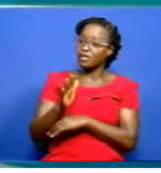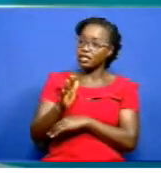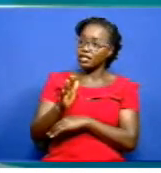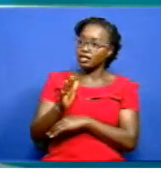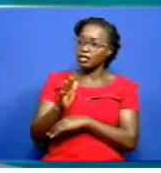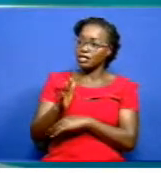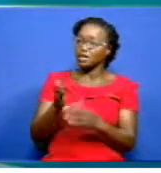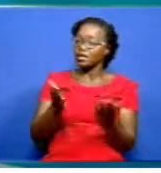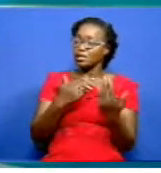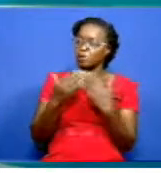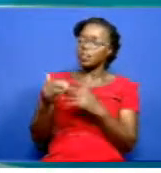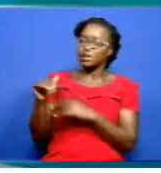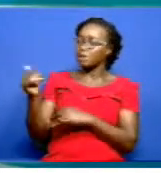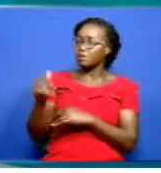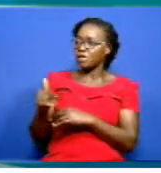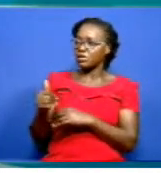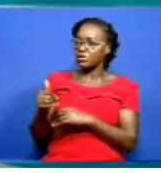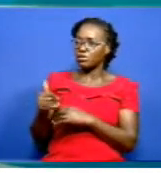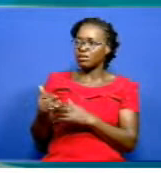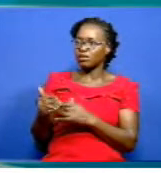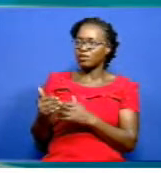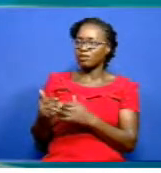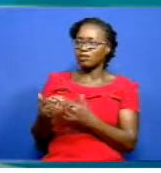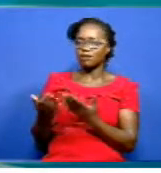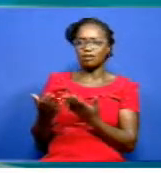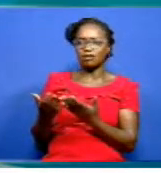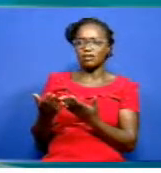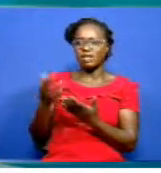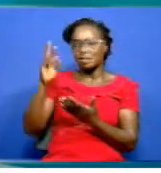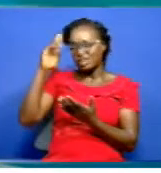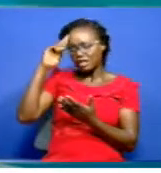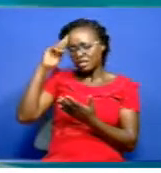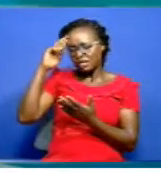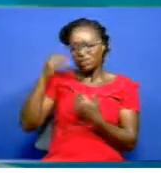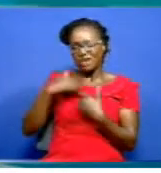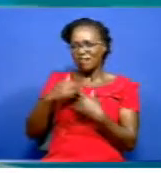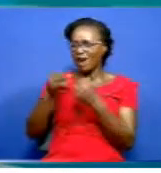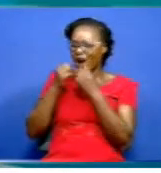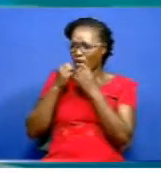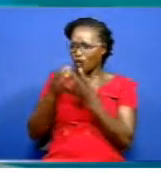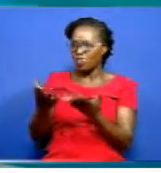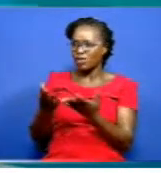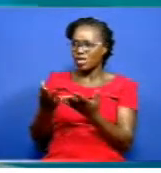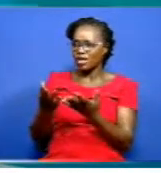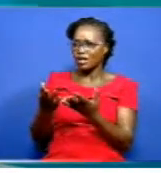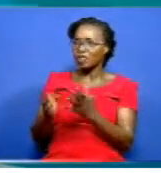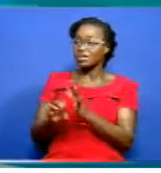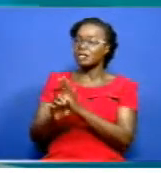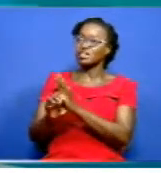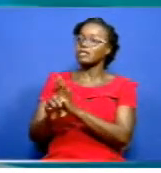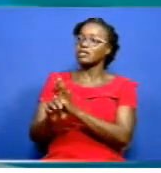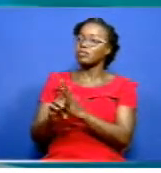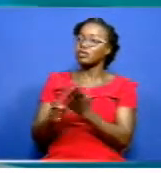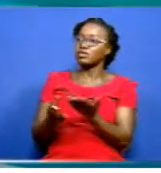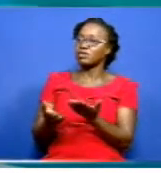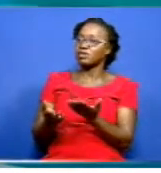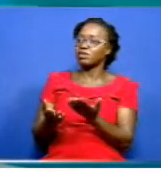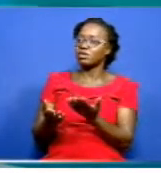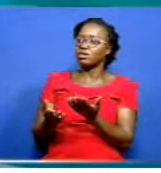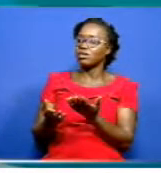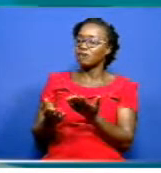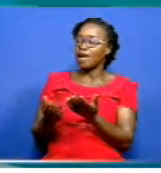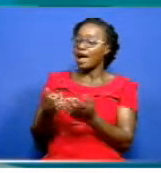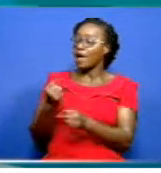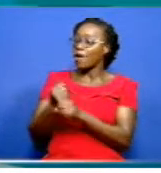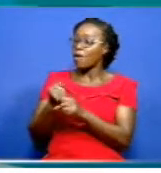kujua. Na si ati hajaoga kwa sababu amekuwa akifanya kitu kingine, na huu tu ni mfano. Si ati hajaoga kwa sababu hajakuwa akifanya